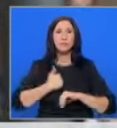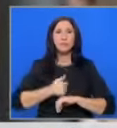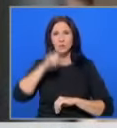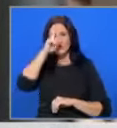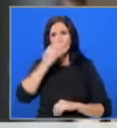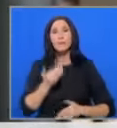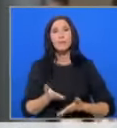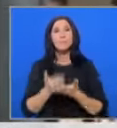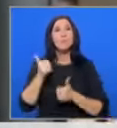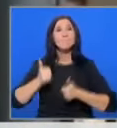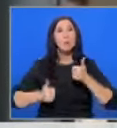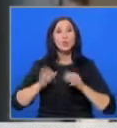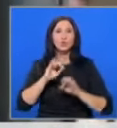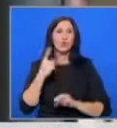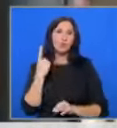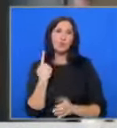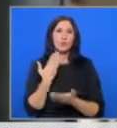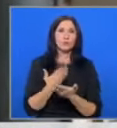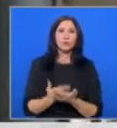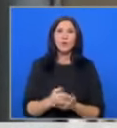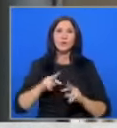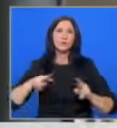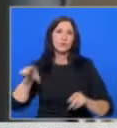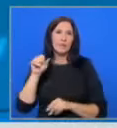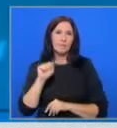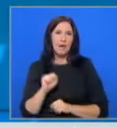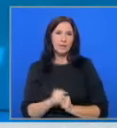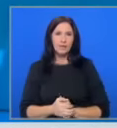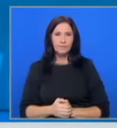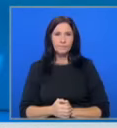подкрепят на балотажа нито една от номинациите на останалите партии.